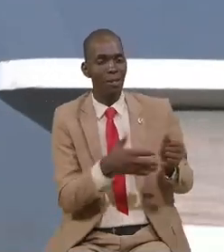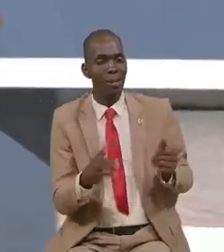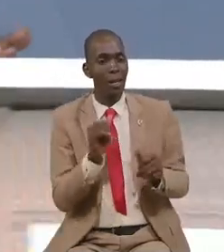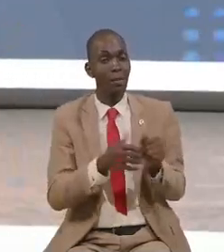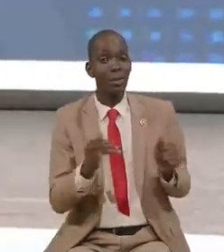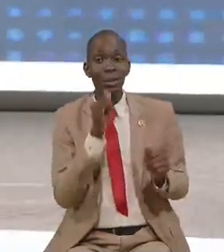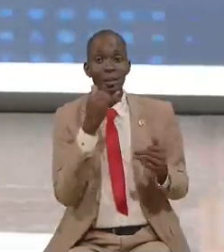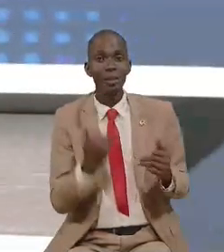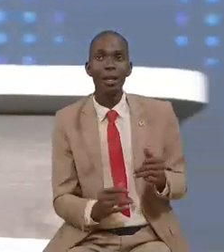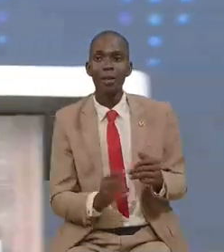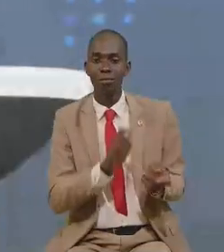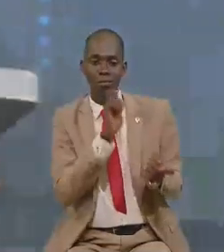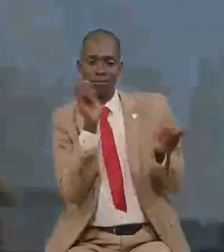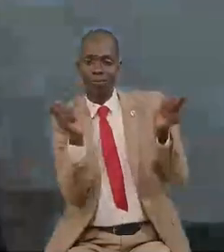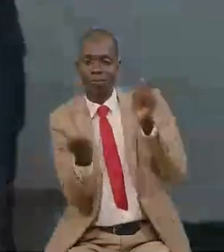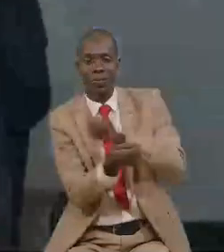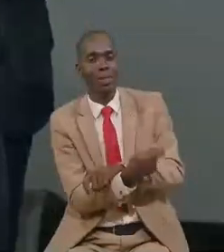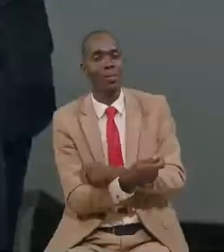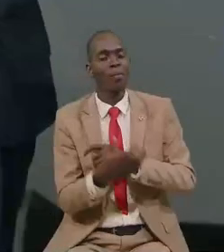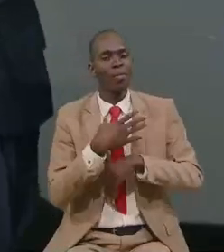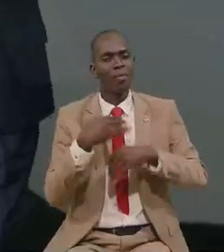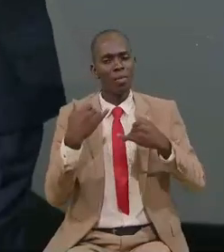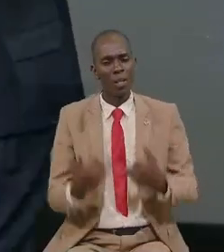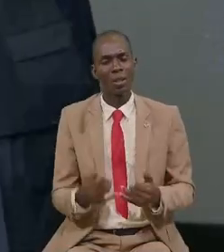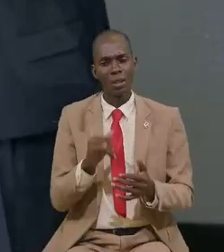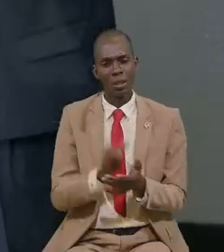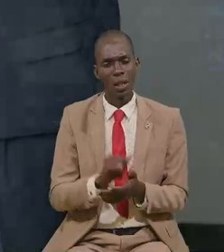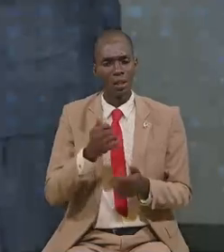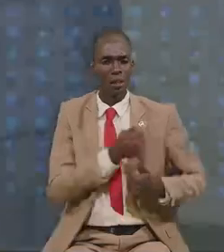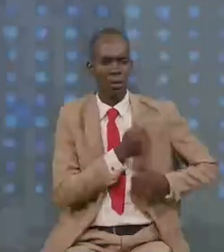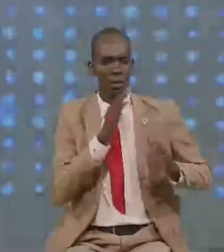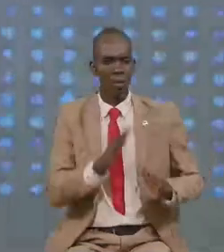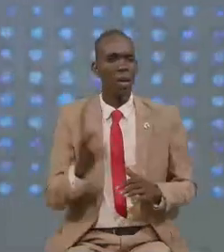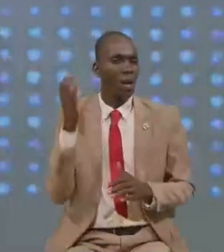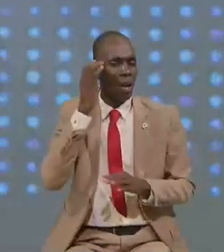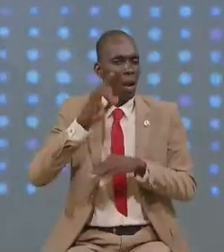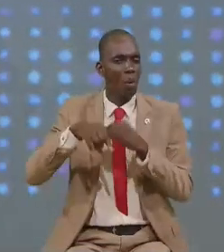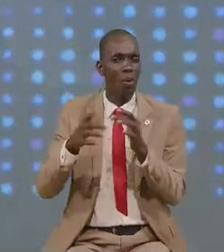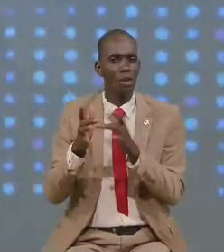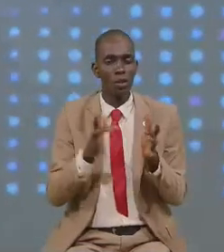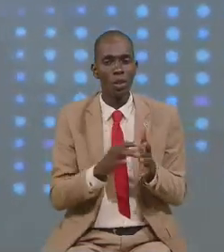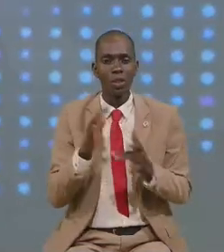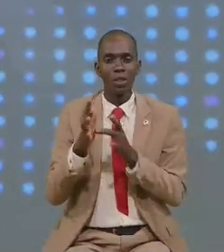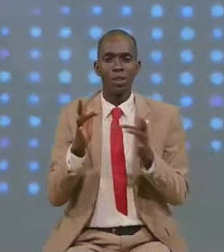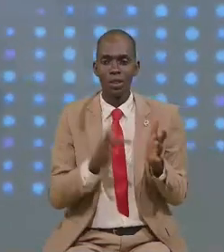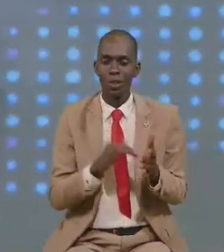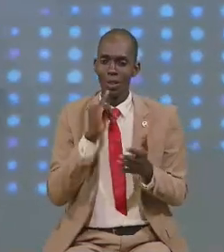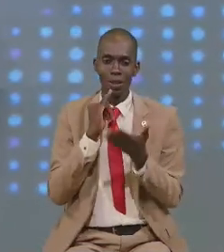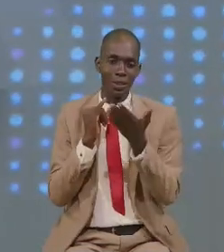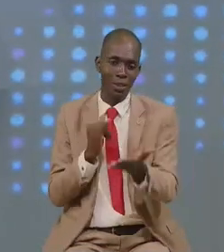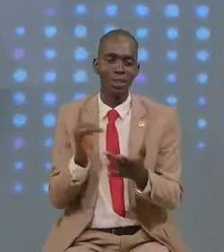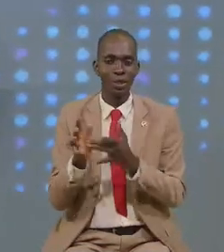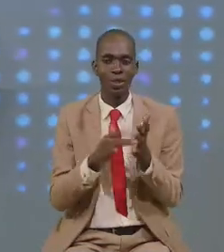renversé. Il a entendu parler de Jésus. Et Jésus était disponible. Jésus est disponible pour toi